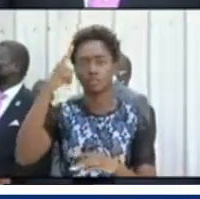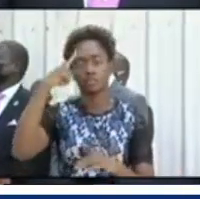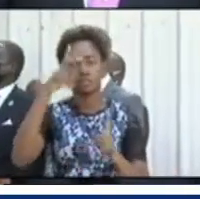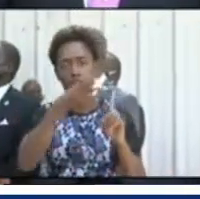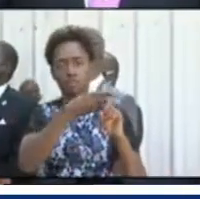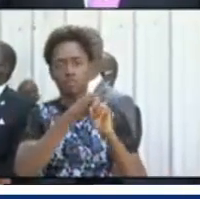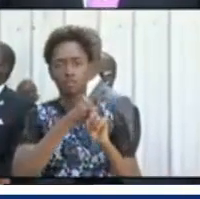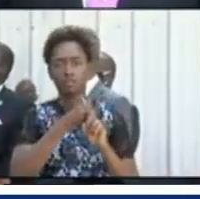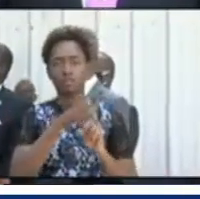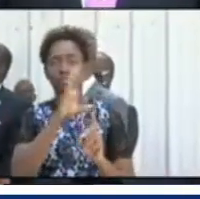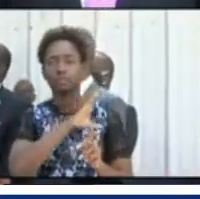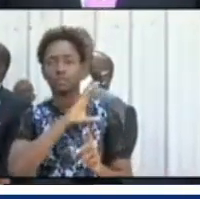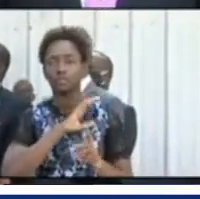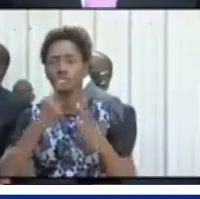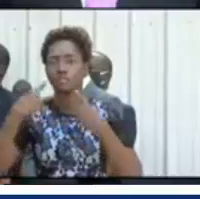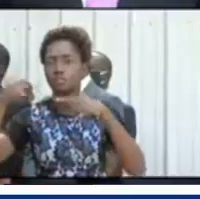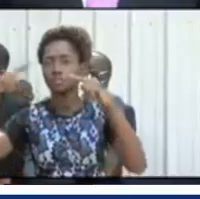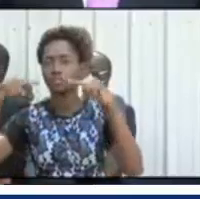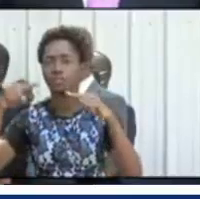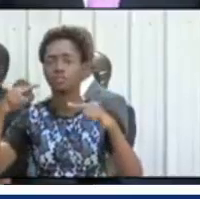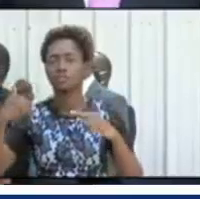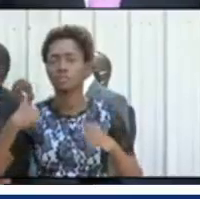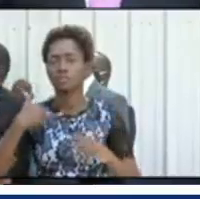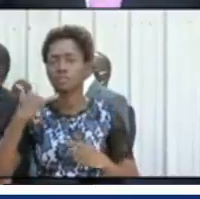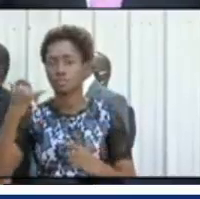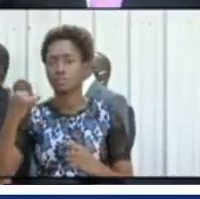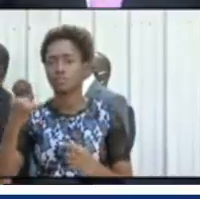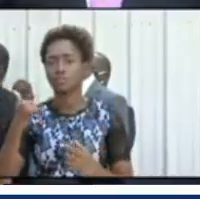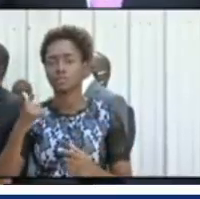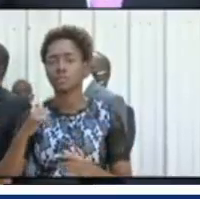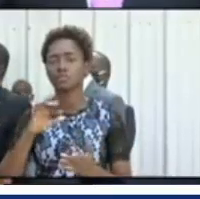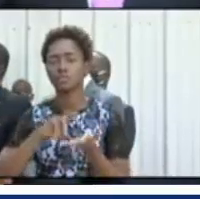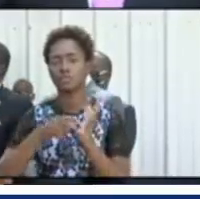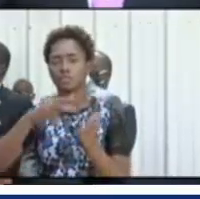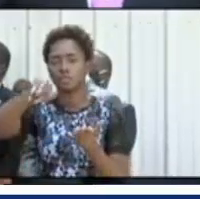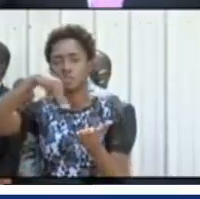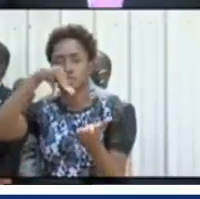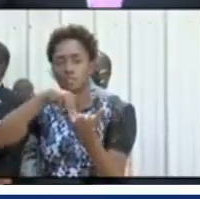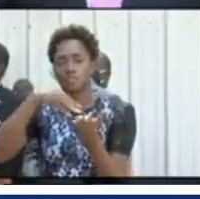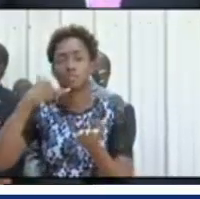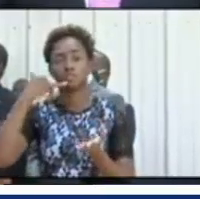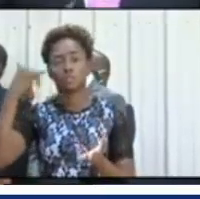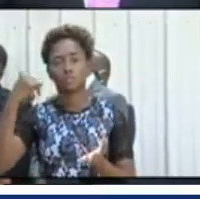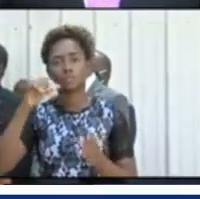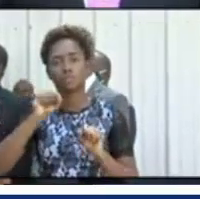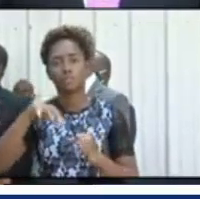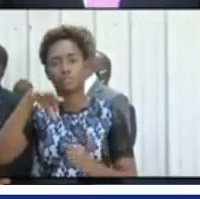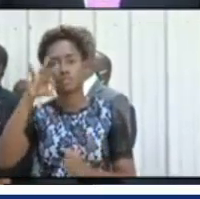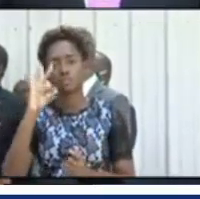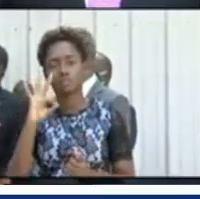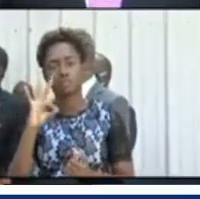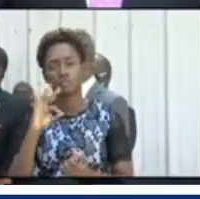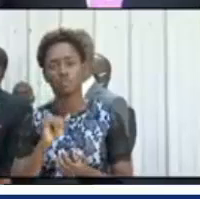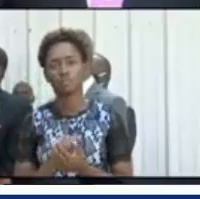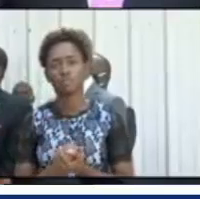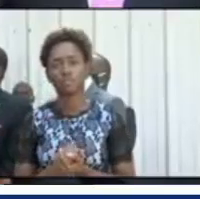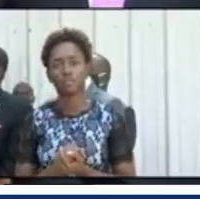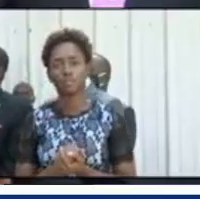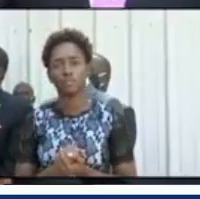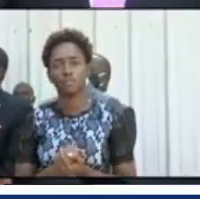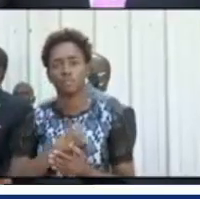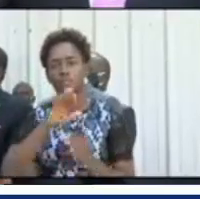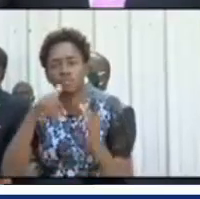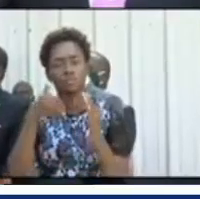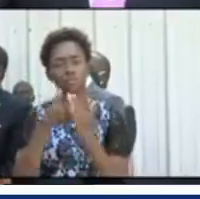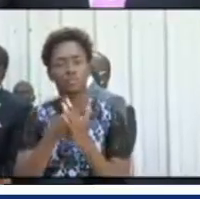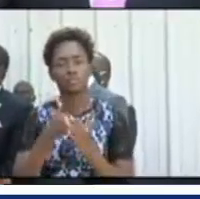annonce nous que nous avons gagné un call center déjà, ça veut dire un centre d'appel qui est capable de recevoir toute